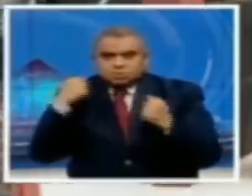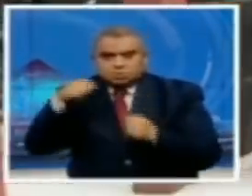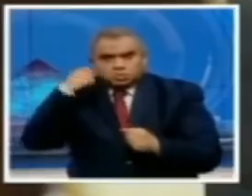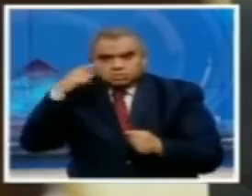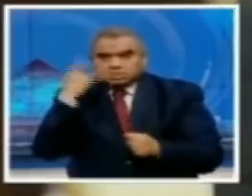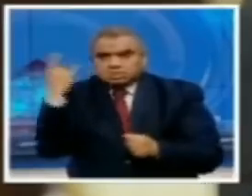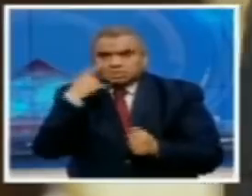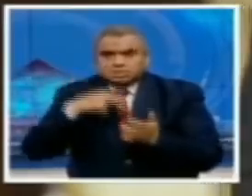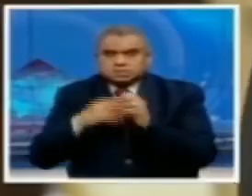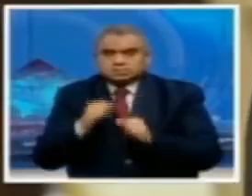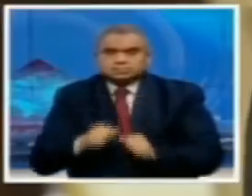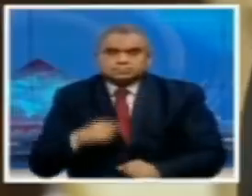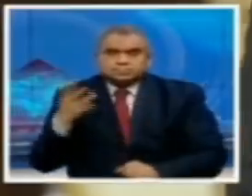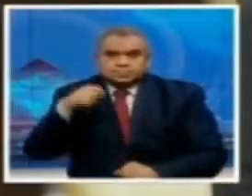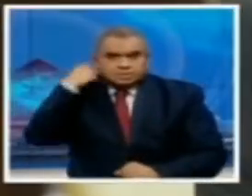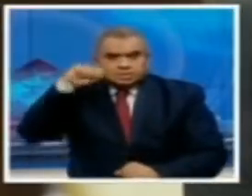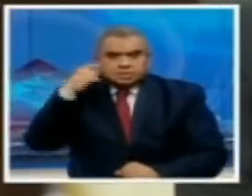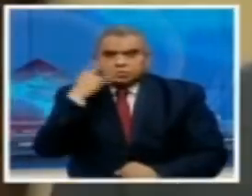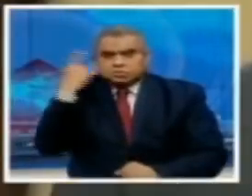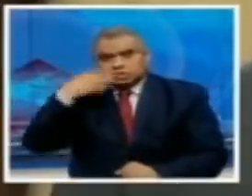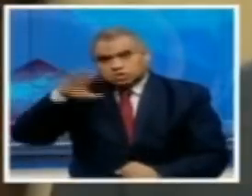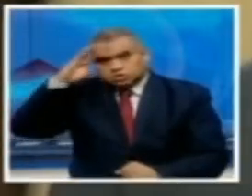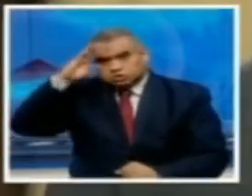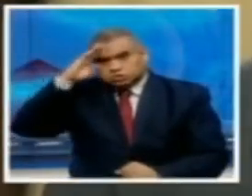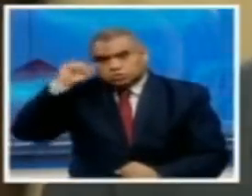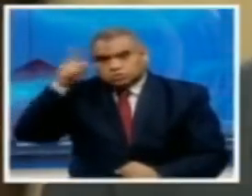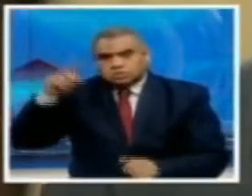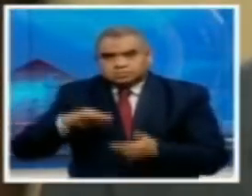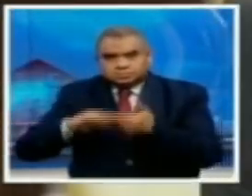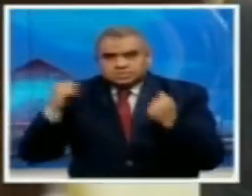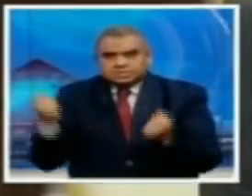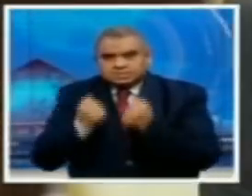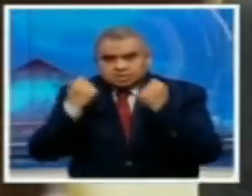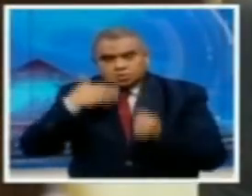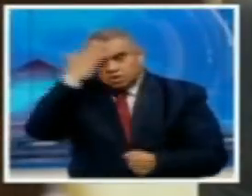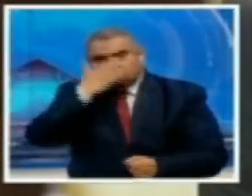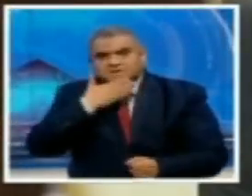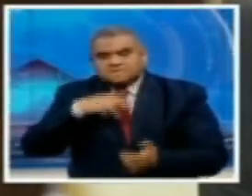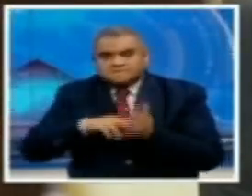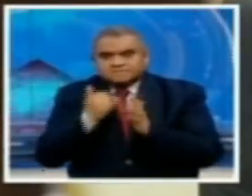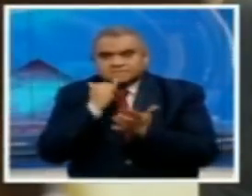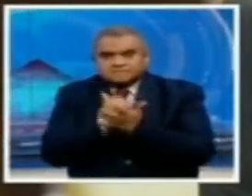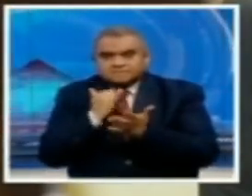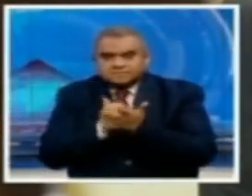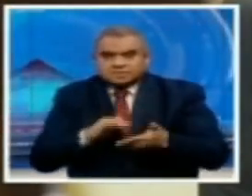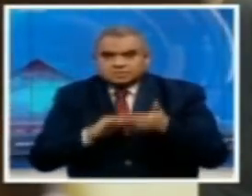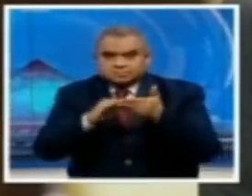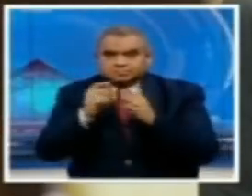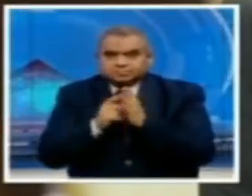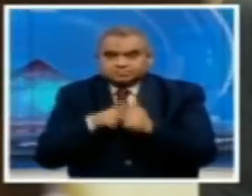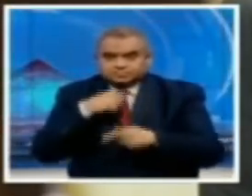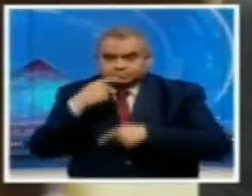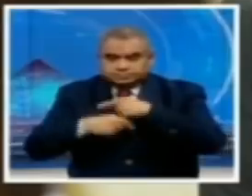وزارة الداخلية هو شريك رئيسي لوزارة الخارجية في تقديم الدعم للدول الأفريقية. الحقيقة الفيدباك اللي بيجينا من خلال سفاراتنا في الدول